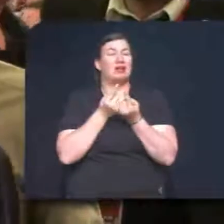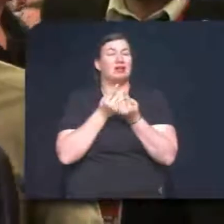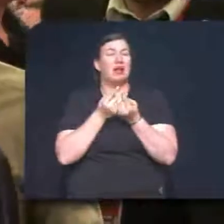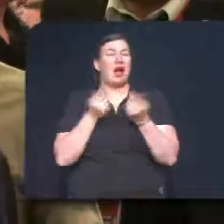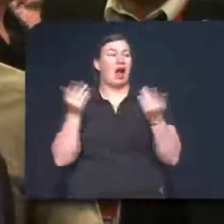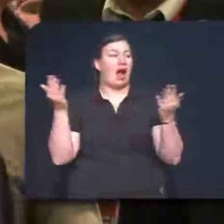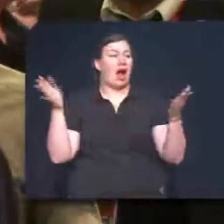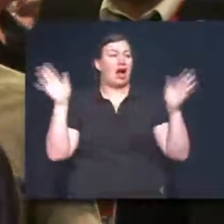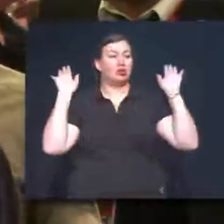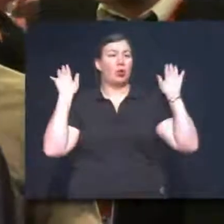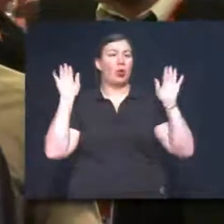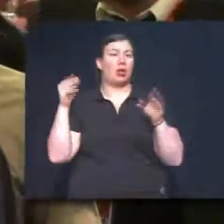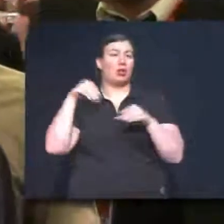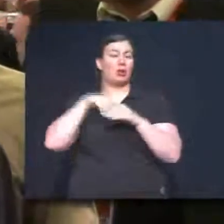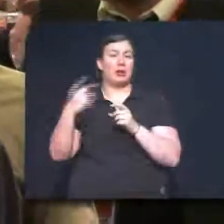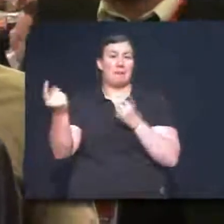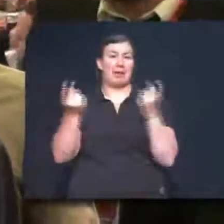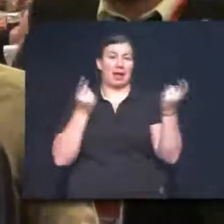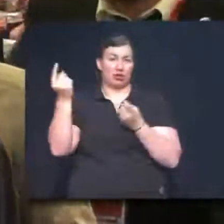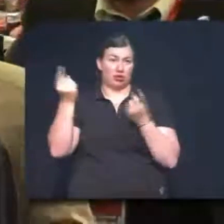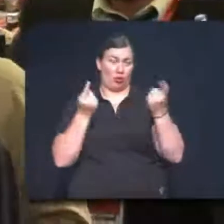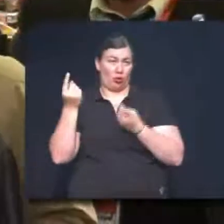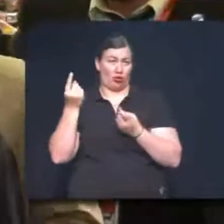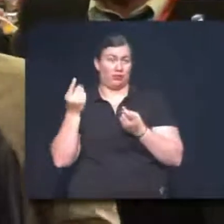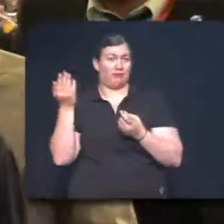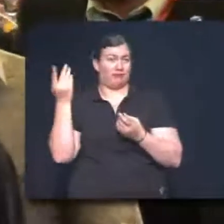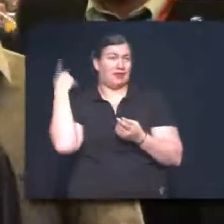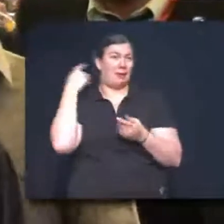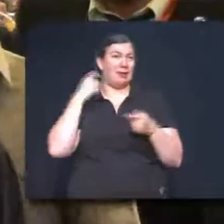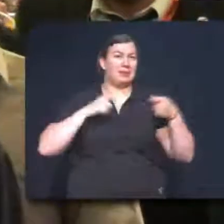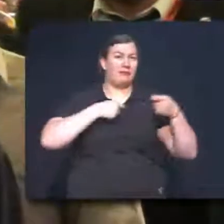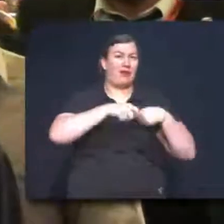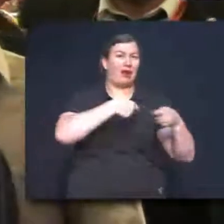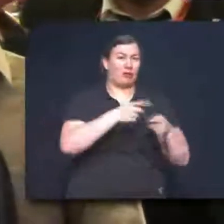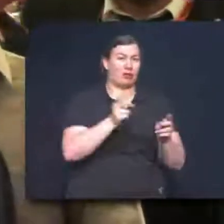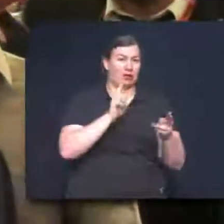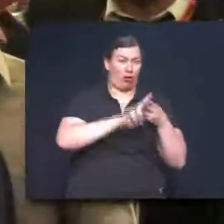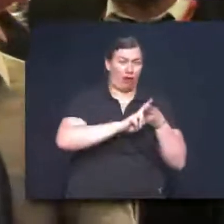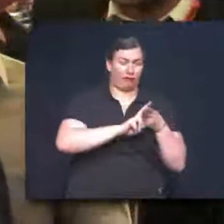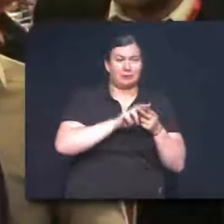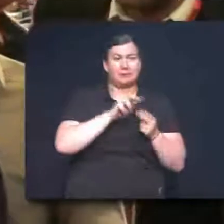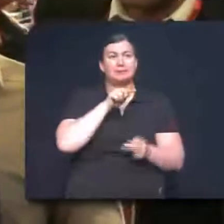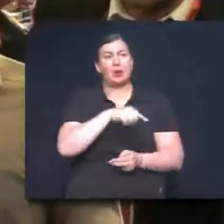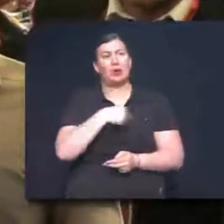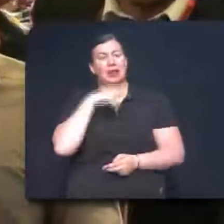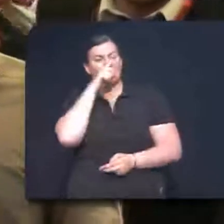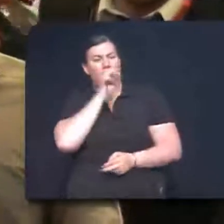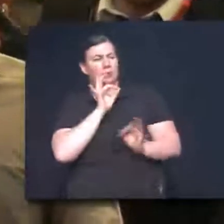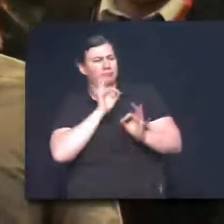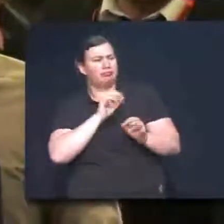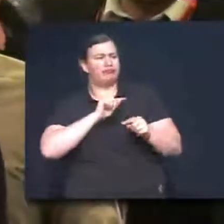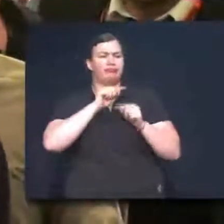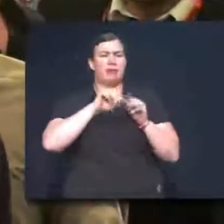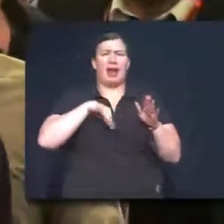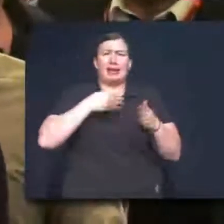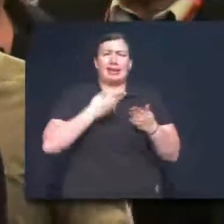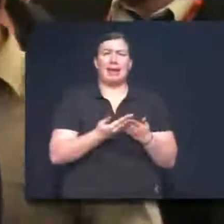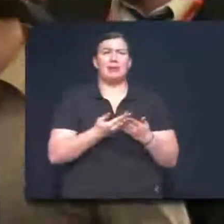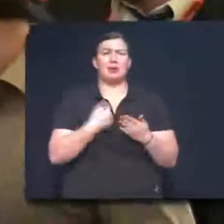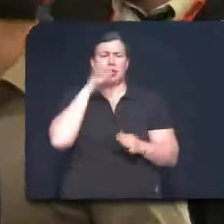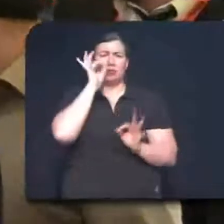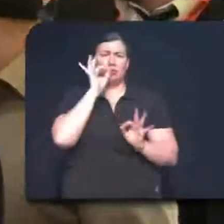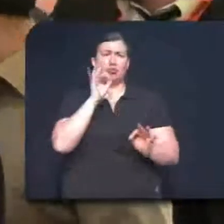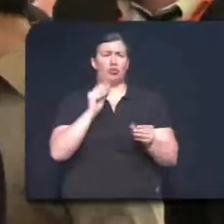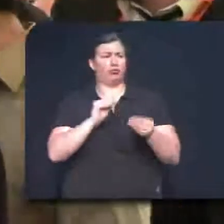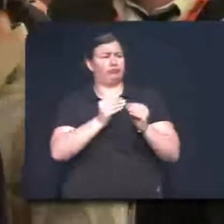ungefähr 30 Leuten in Frankfurt getroffen hat ich denke wir haben da was sehr gut zusammengebastelt so die Highlights